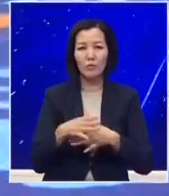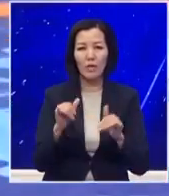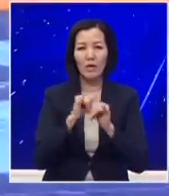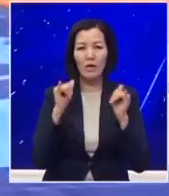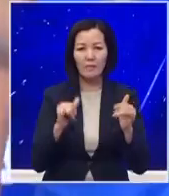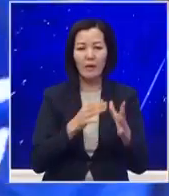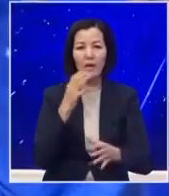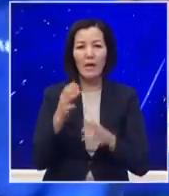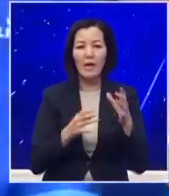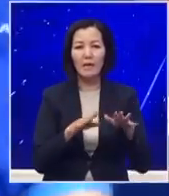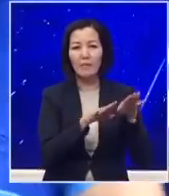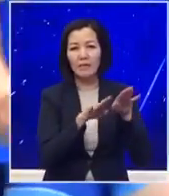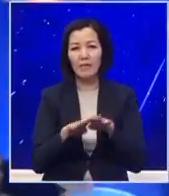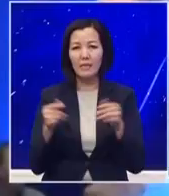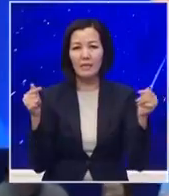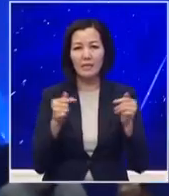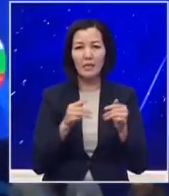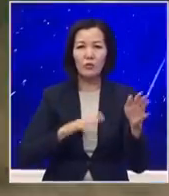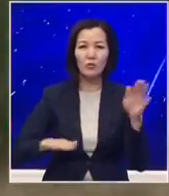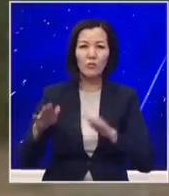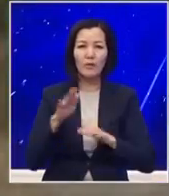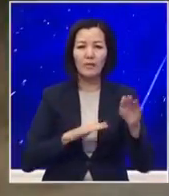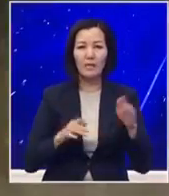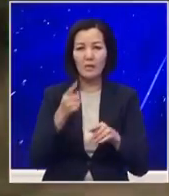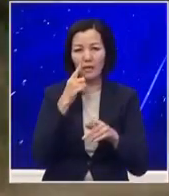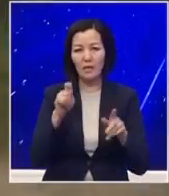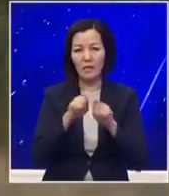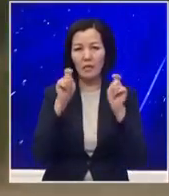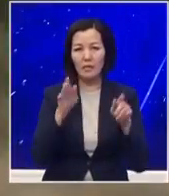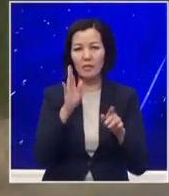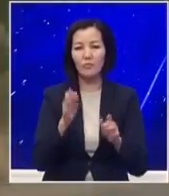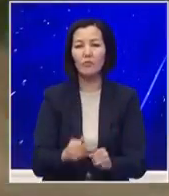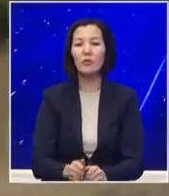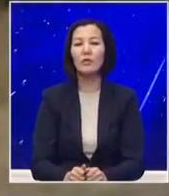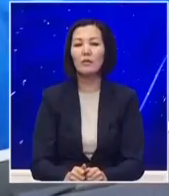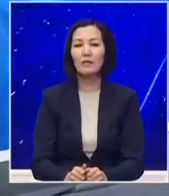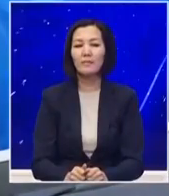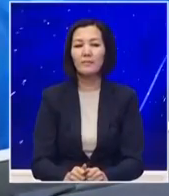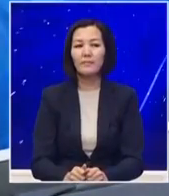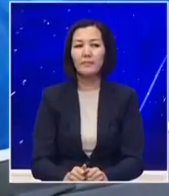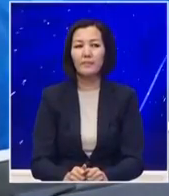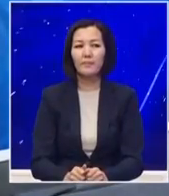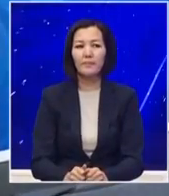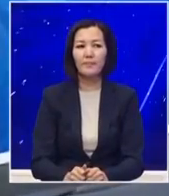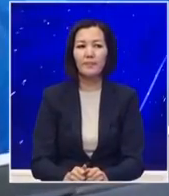5 орталыққа артпақ. Әлемдік стандартқа сай су бассейні де қолданысқа беріледі.